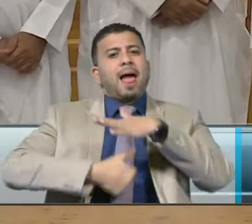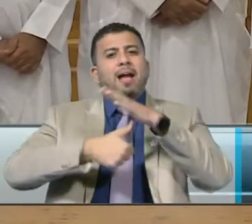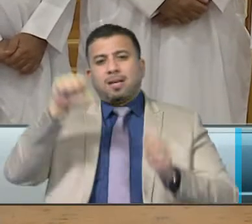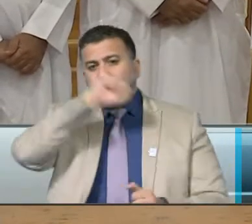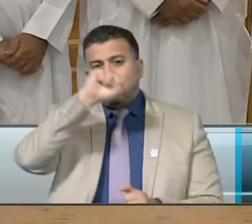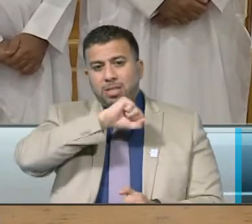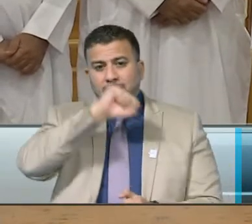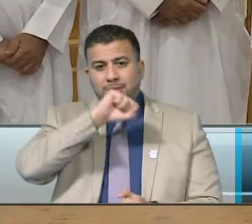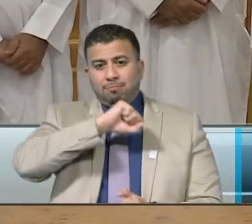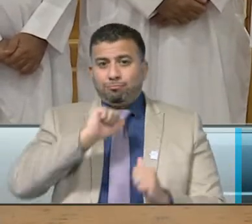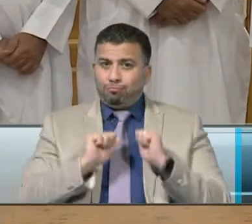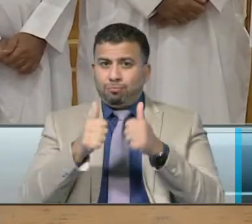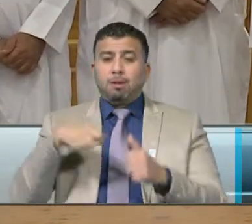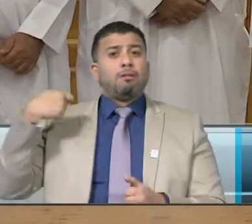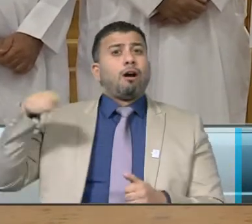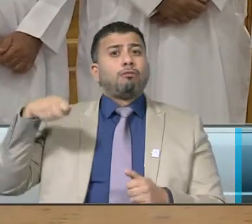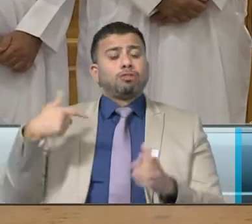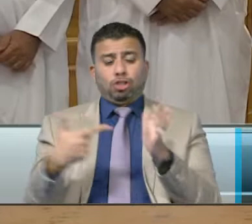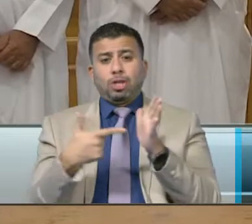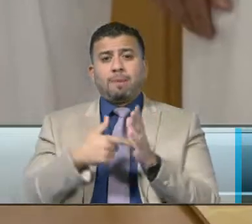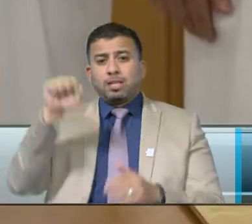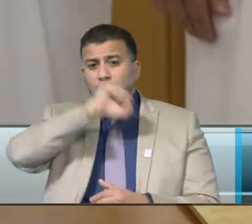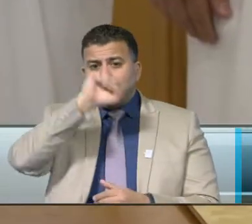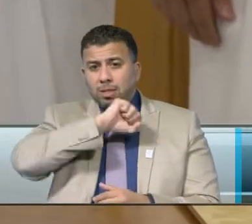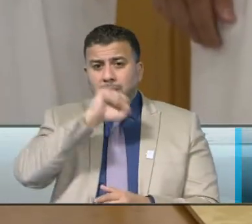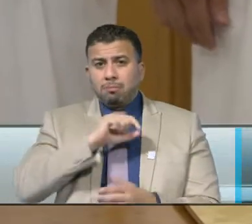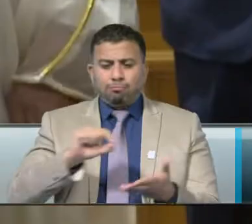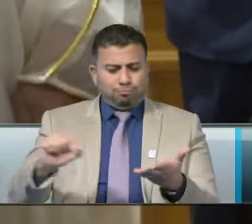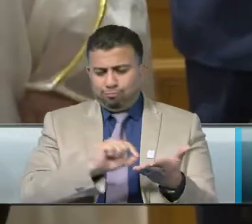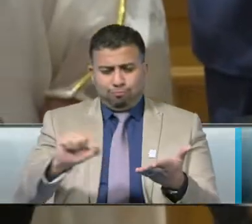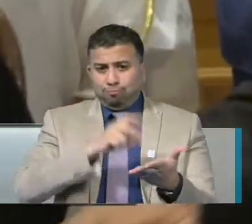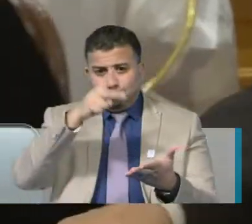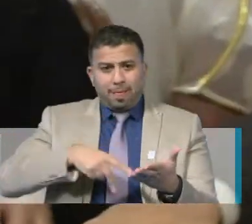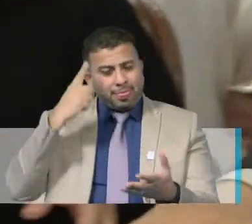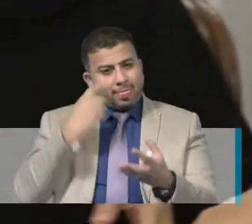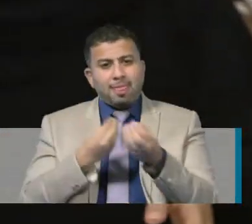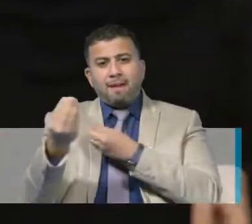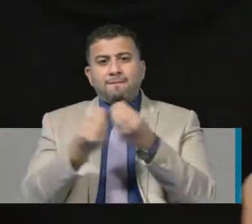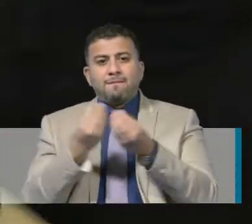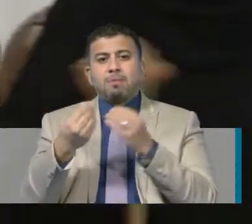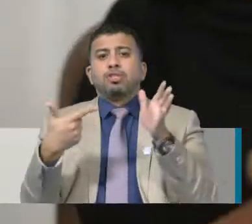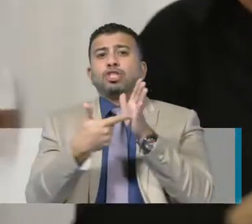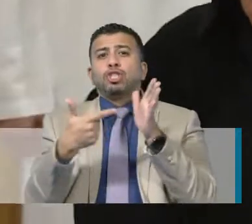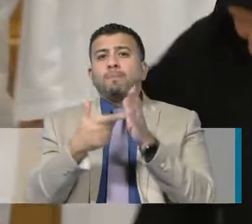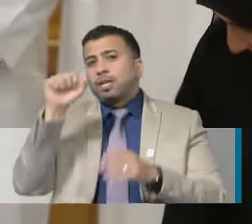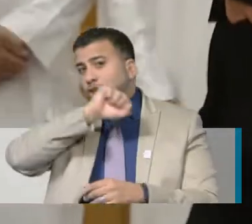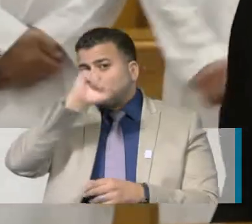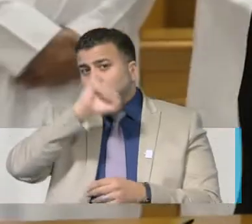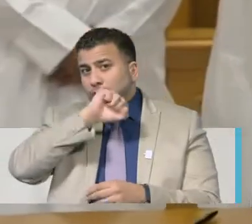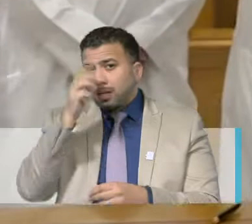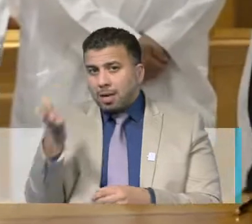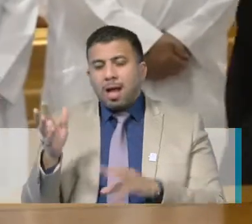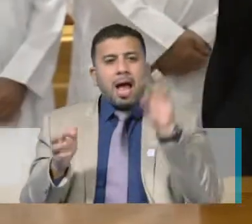الأعلى حاكم إمارة الشارقة ورئيس جامعة الشارقة توقيع مذكرة تفاهم بين جامعة الشارقة